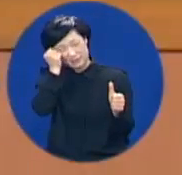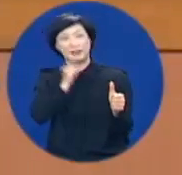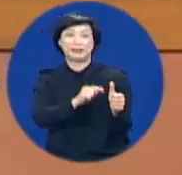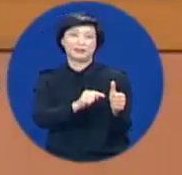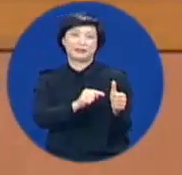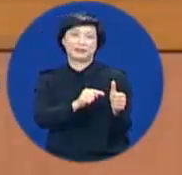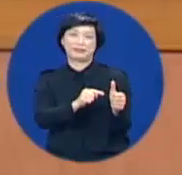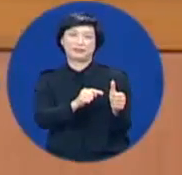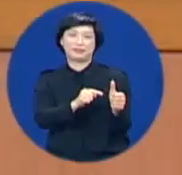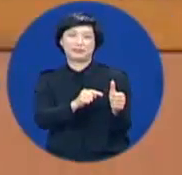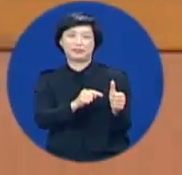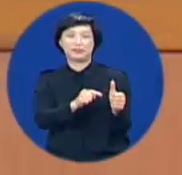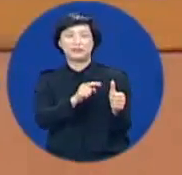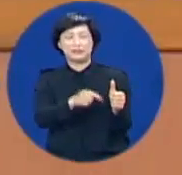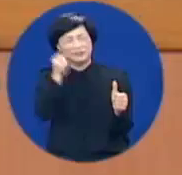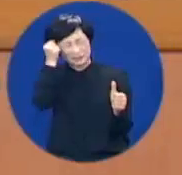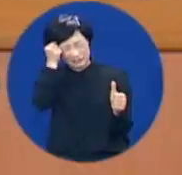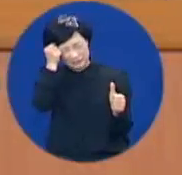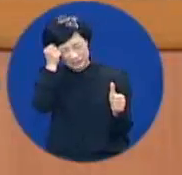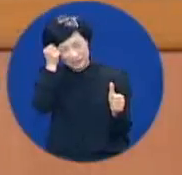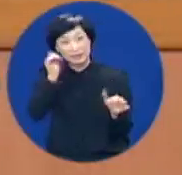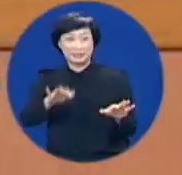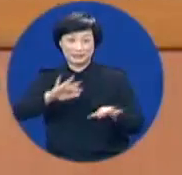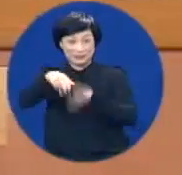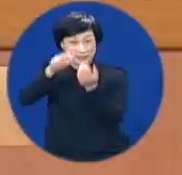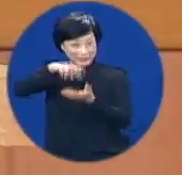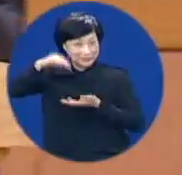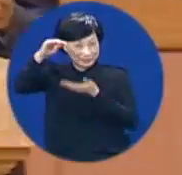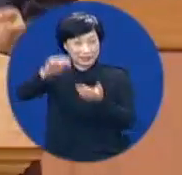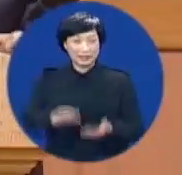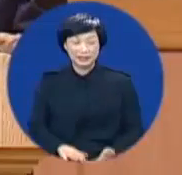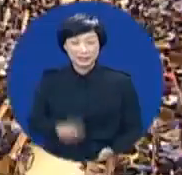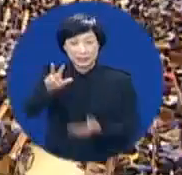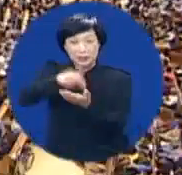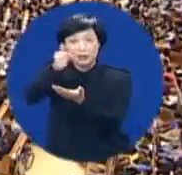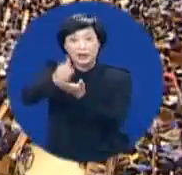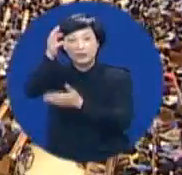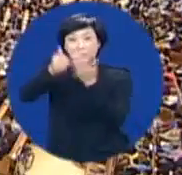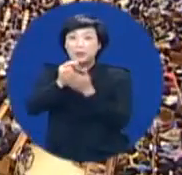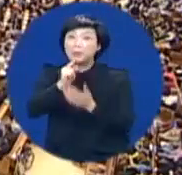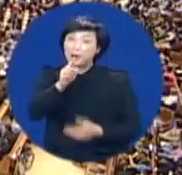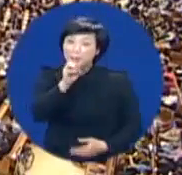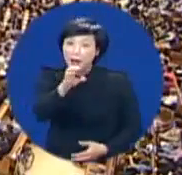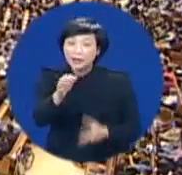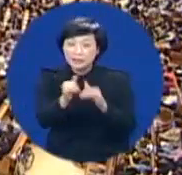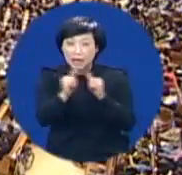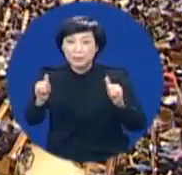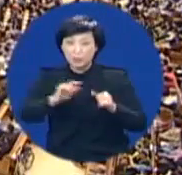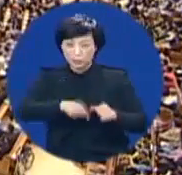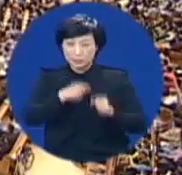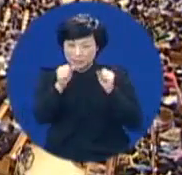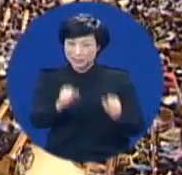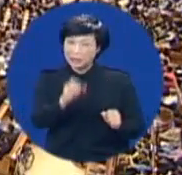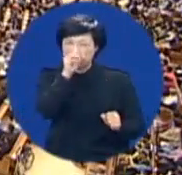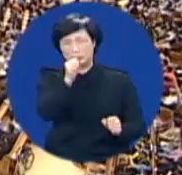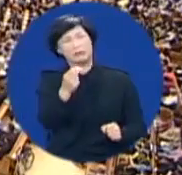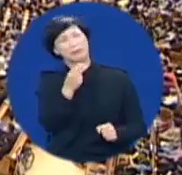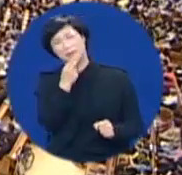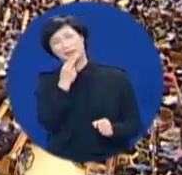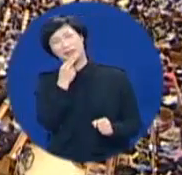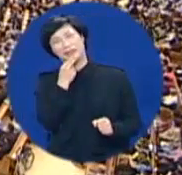잠들게 했어요. 잠들게. 한번 읽어봐. 여호와 하나님이 가라사대 사람의 독처하는 것이 좋지